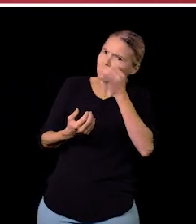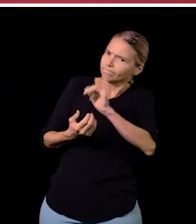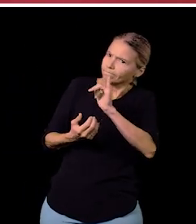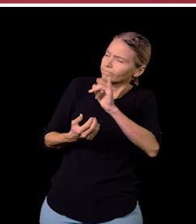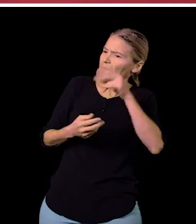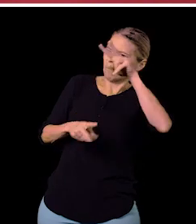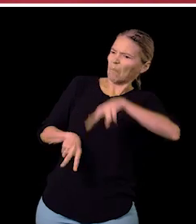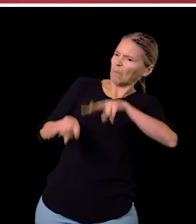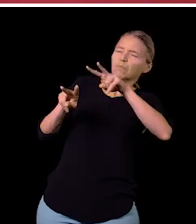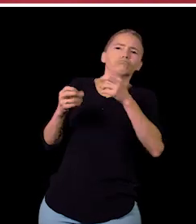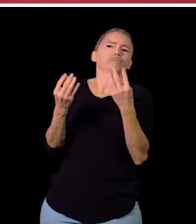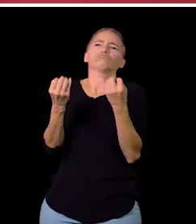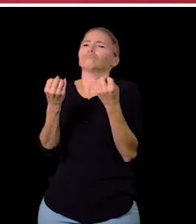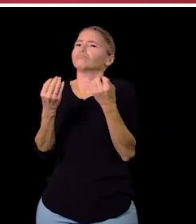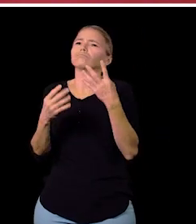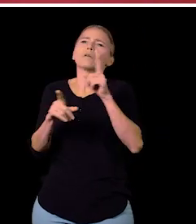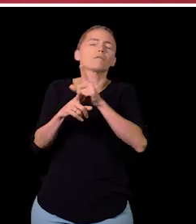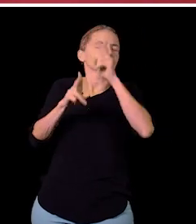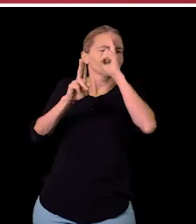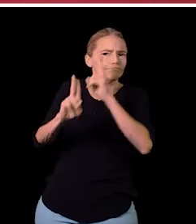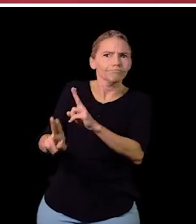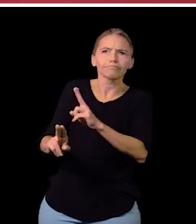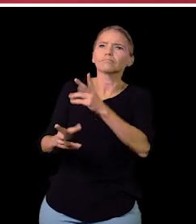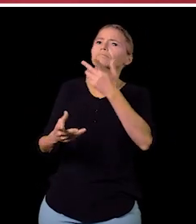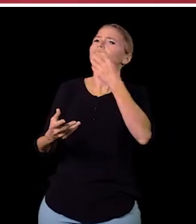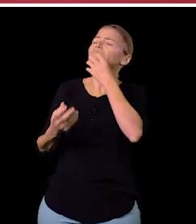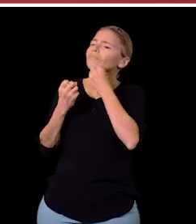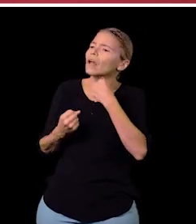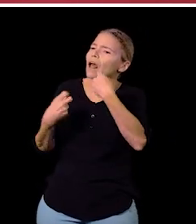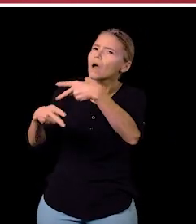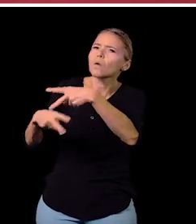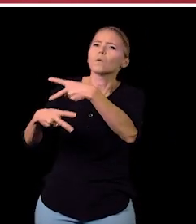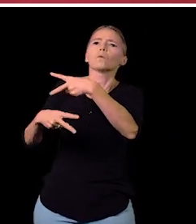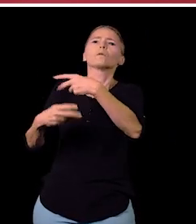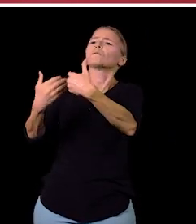ils vont respecter là, vos demandes, vos valeurs, vos choix.